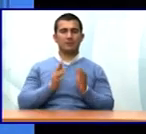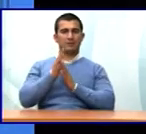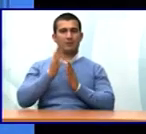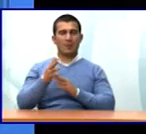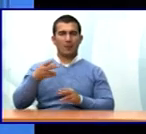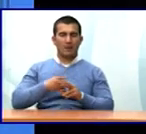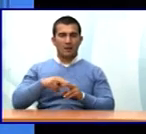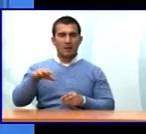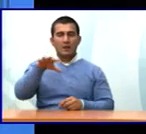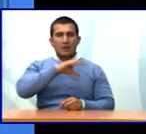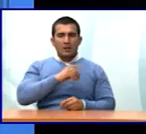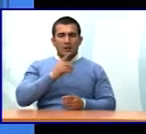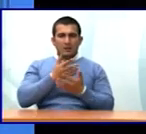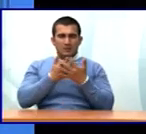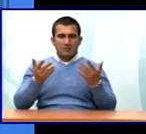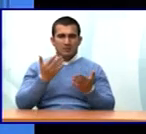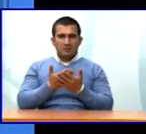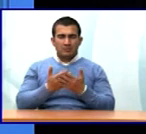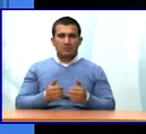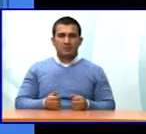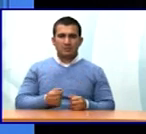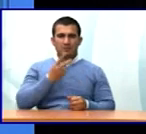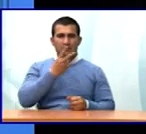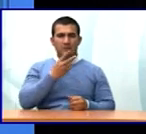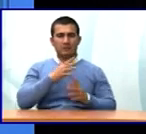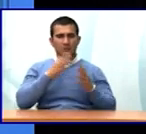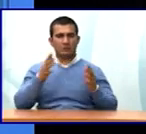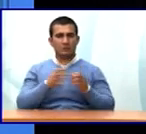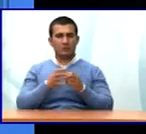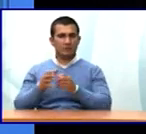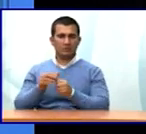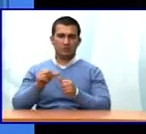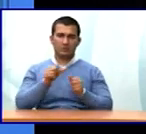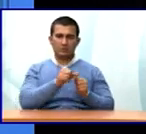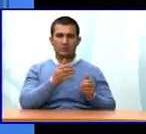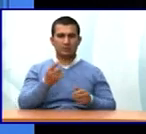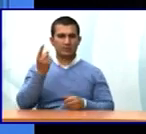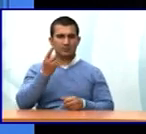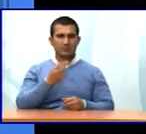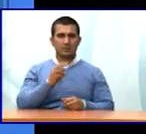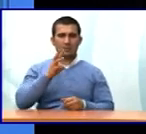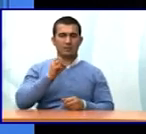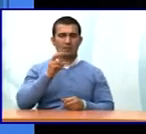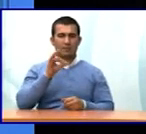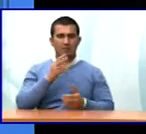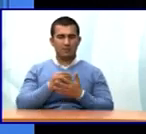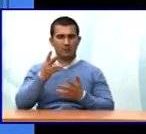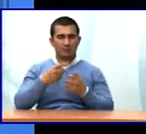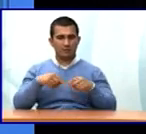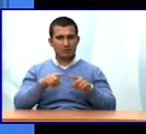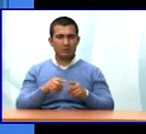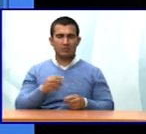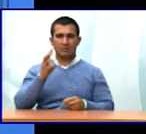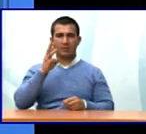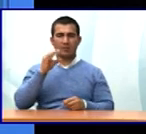O'simliklardagi elementlarni o'zini biz aynan ikkita katta guruhga bo'lib o'rganar ekanmiz. Birinchisi makroelementlar va